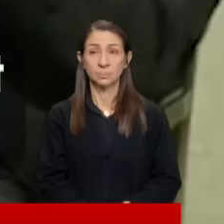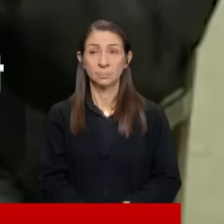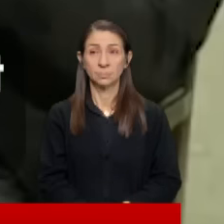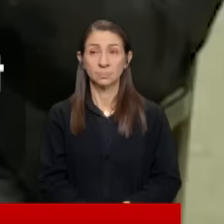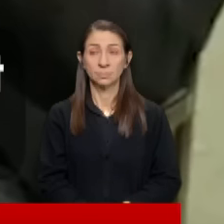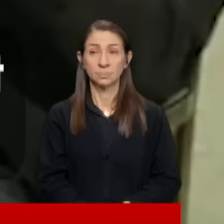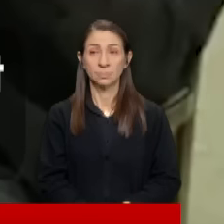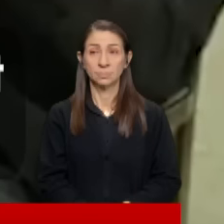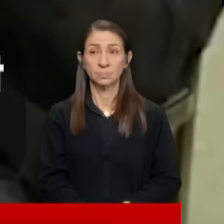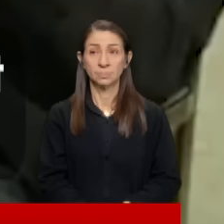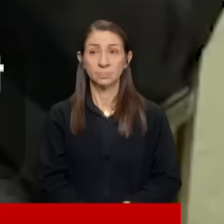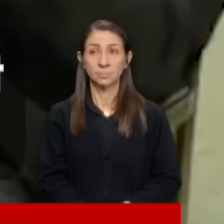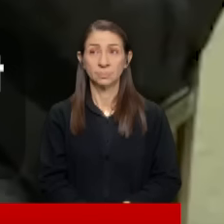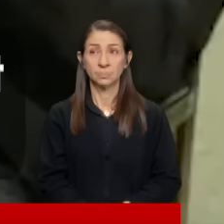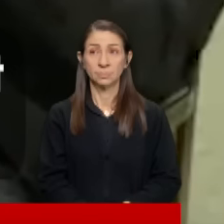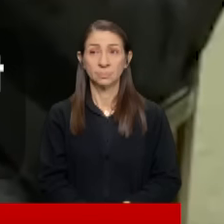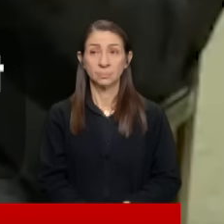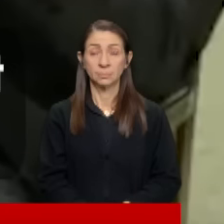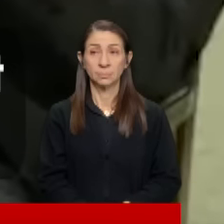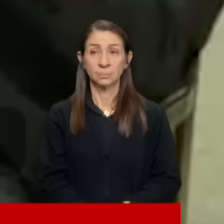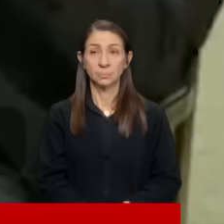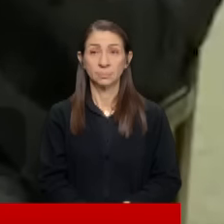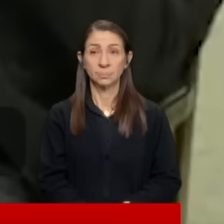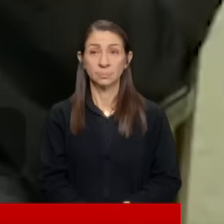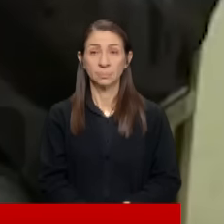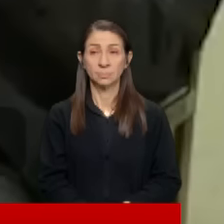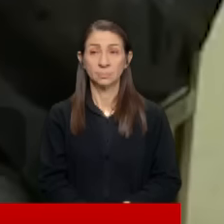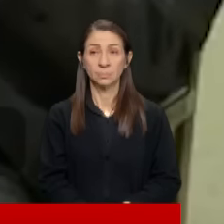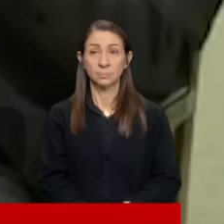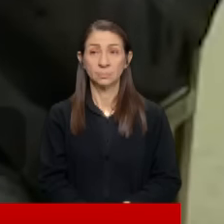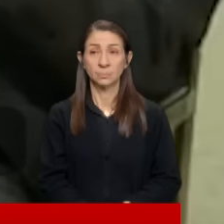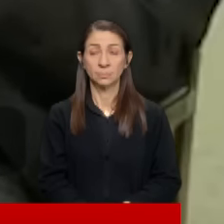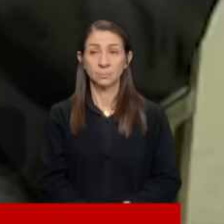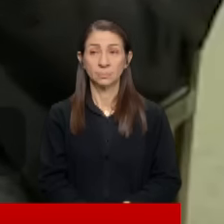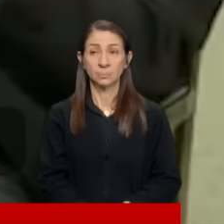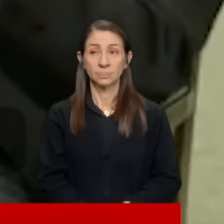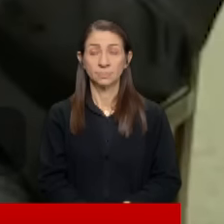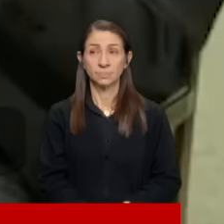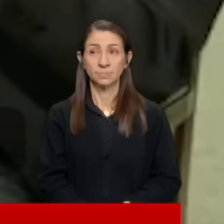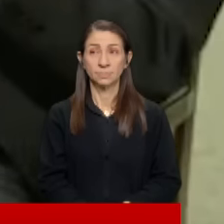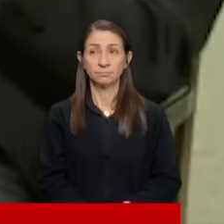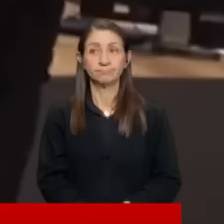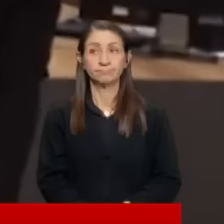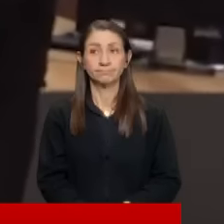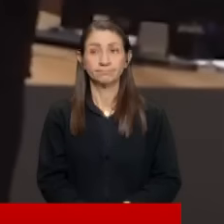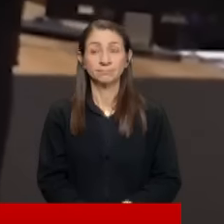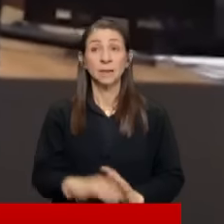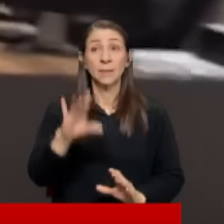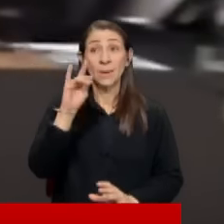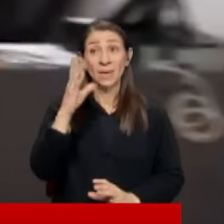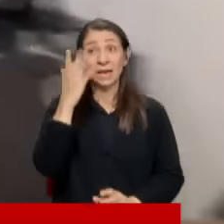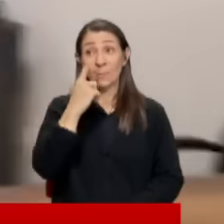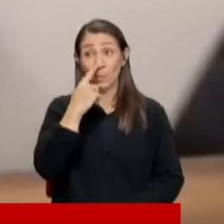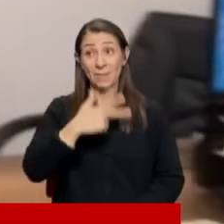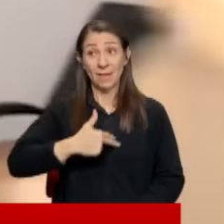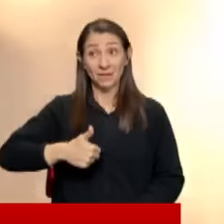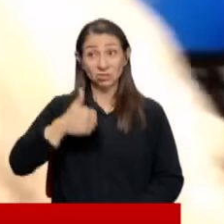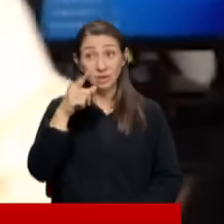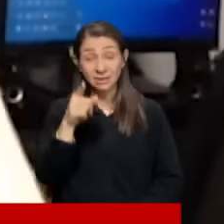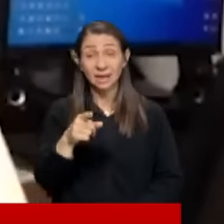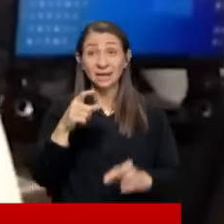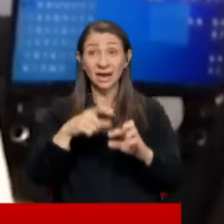yapılmaz. AK Parti siyaseti herhangi bir yerde bir rant varsa onu peşkeş çekmekten başlar. MHP'li Karabük Belediye